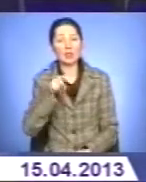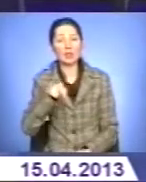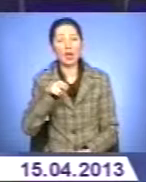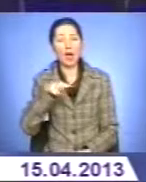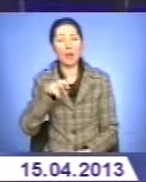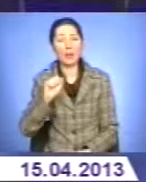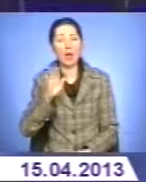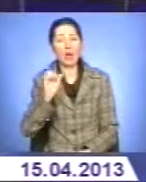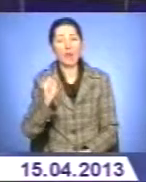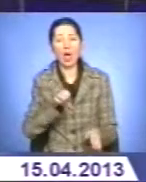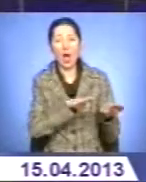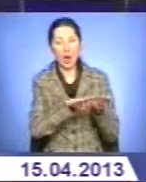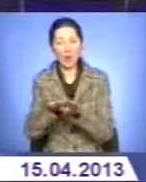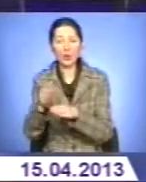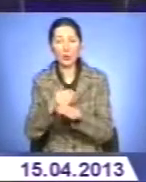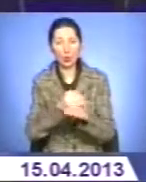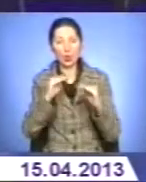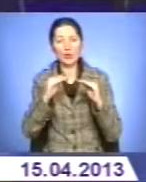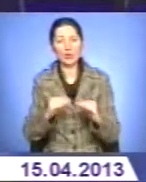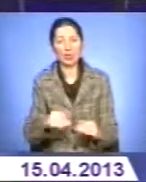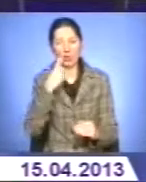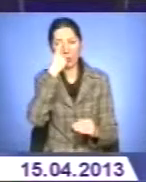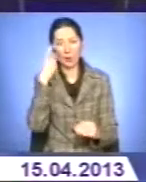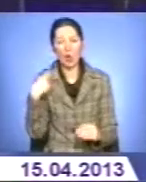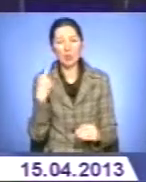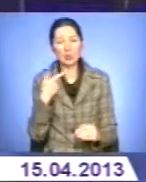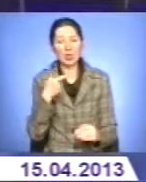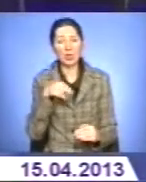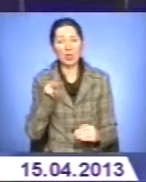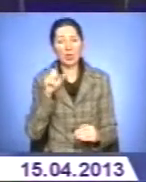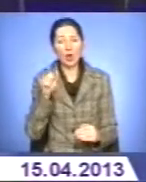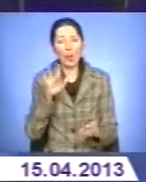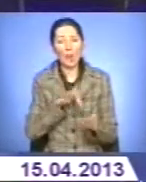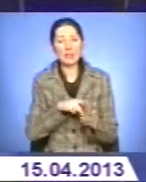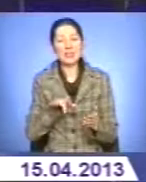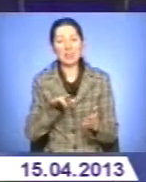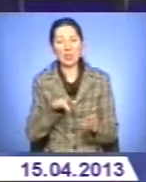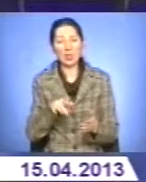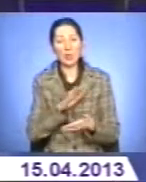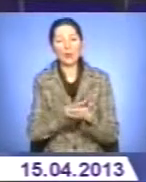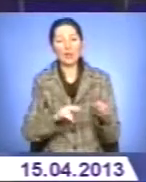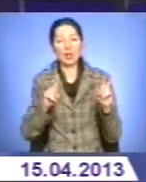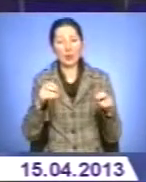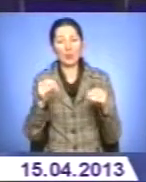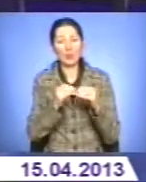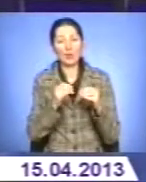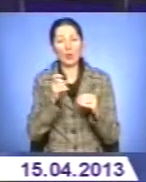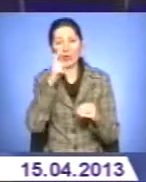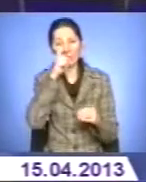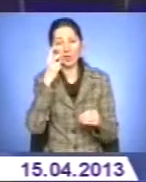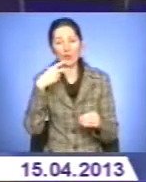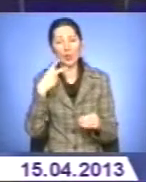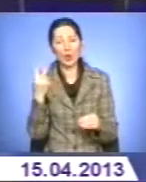поступово знижуватиметься, повідомляє обласний гідрометцентр. І продовжуємо тему. З 10 квітня до 22 червня на